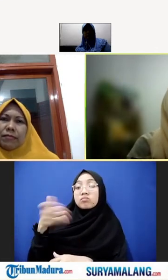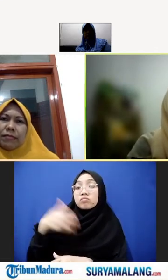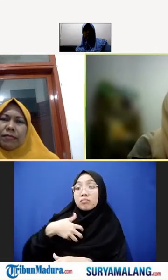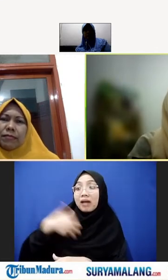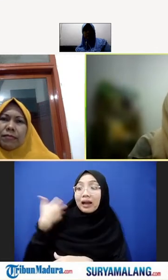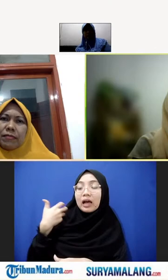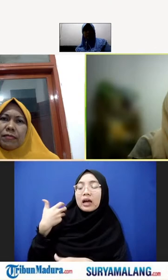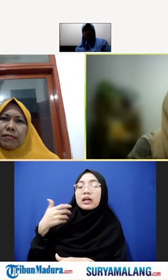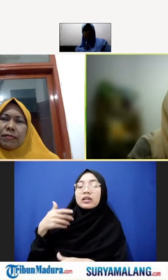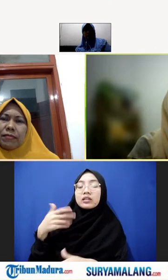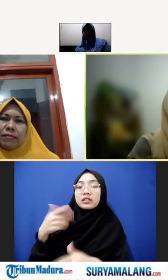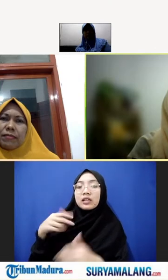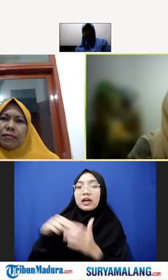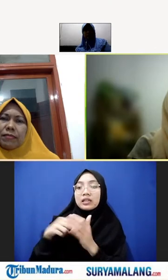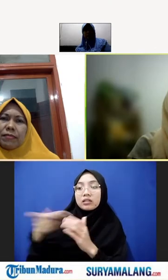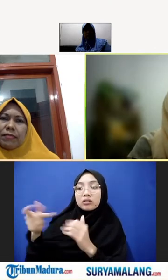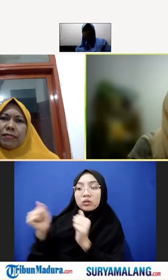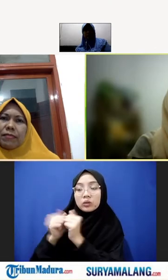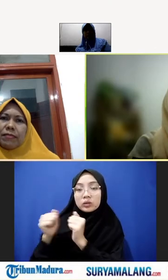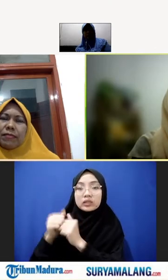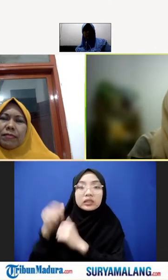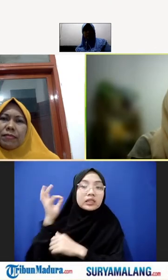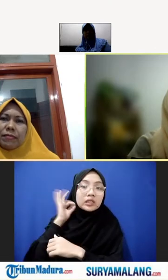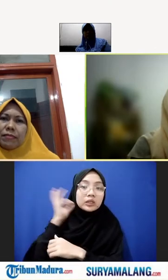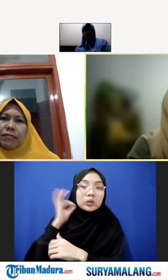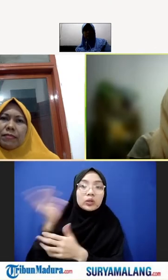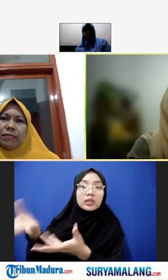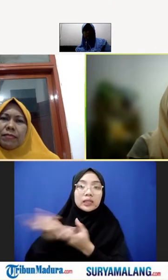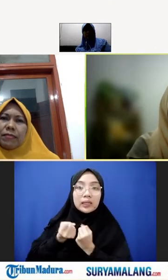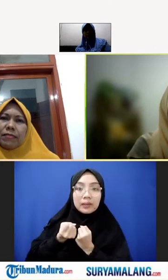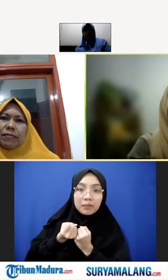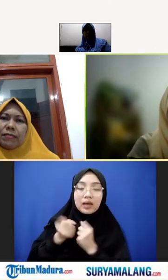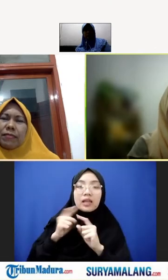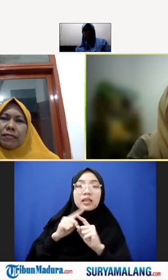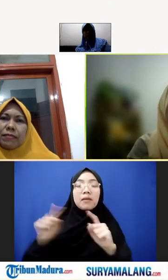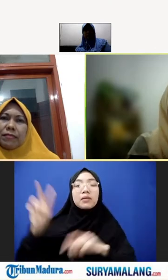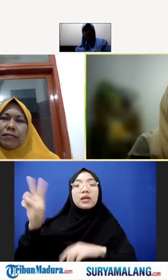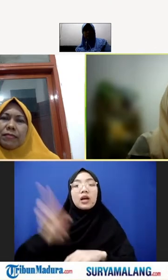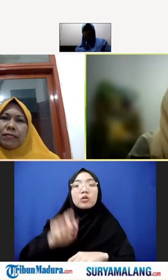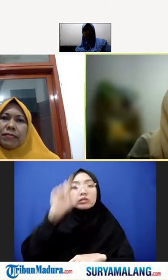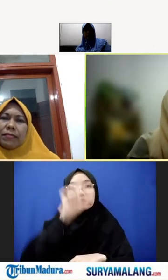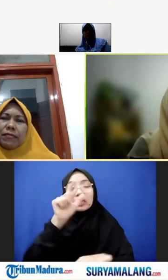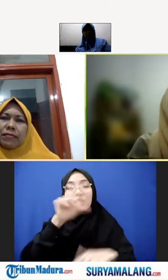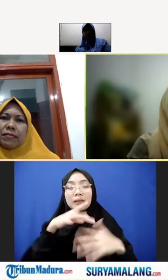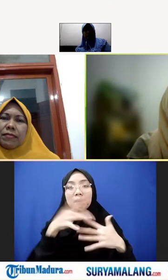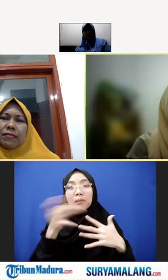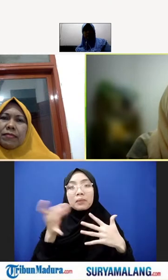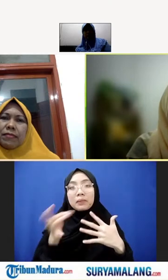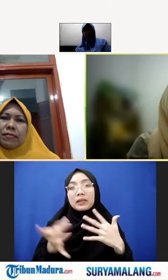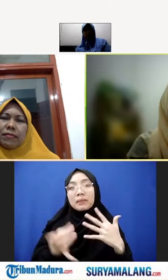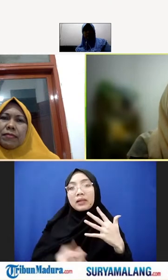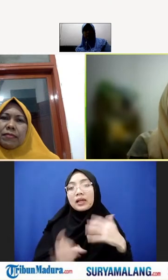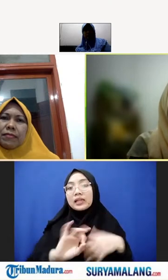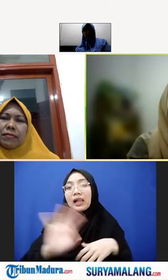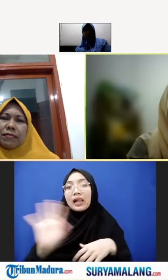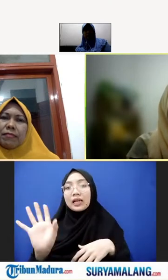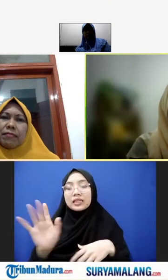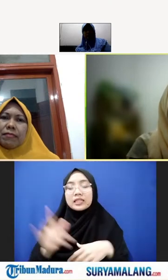adalah konsekuensi yang akan didapatkan. Tapi kita perlu cariin alternatif lain, ngajakin main, dan lain-lain.